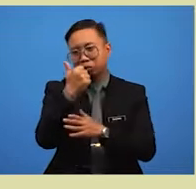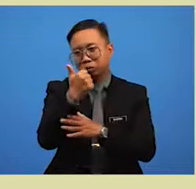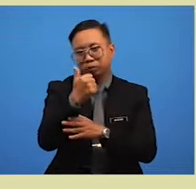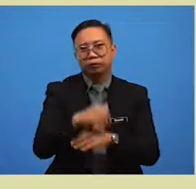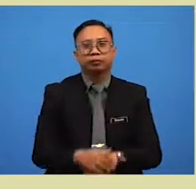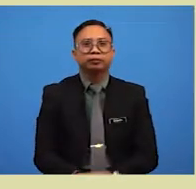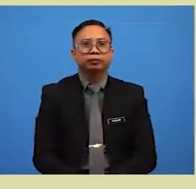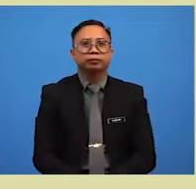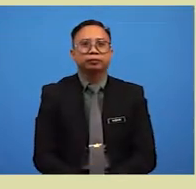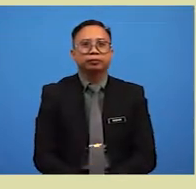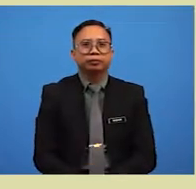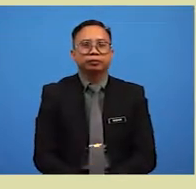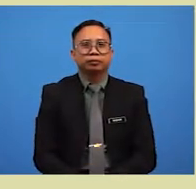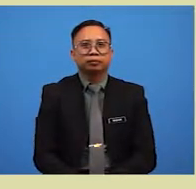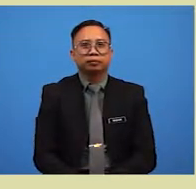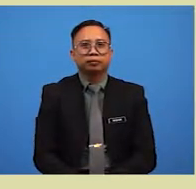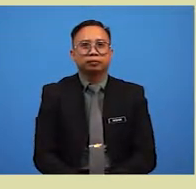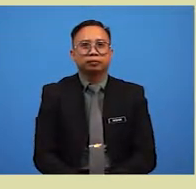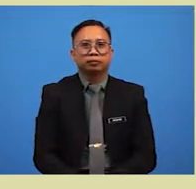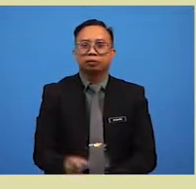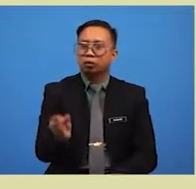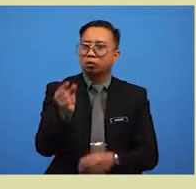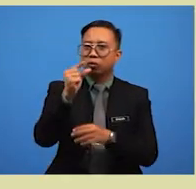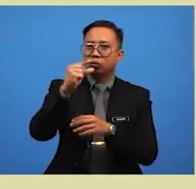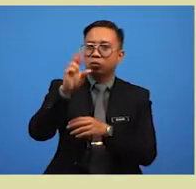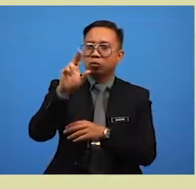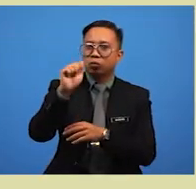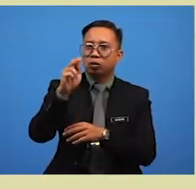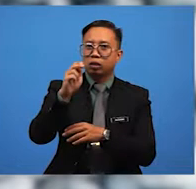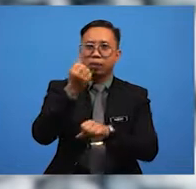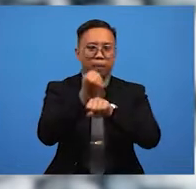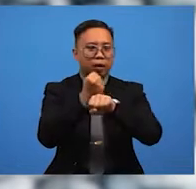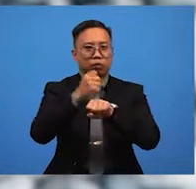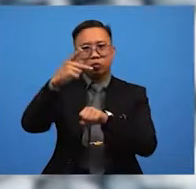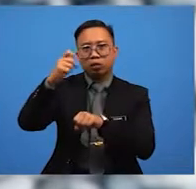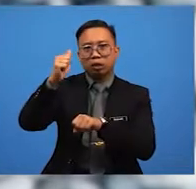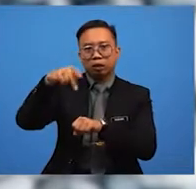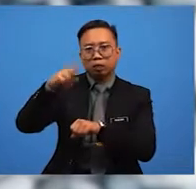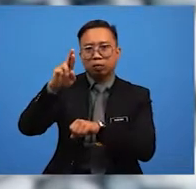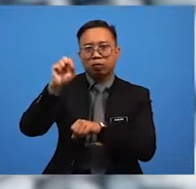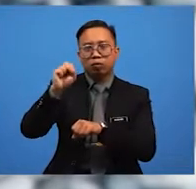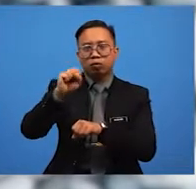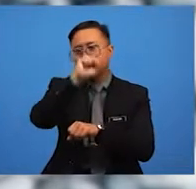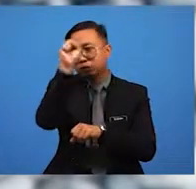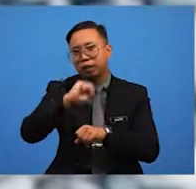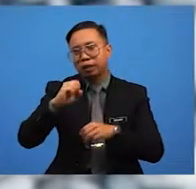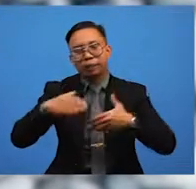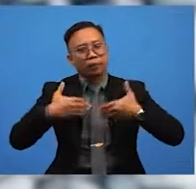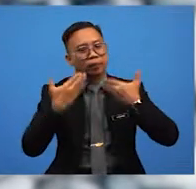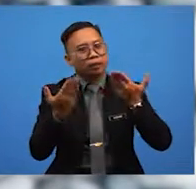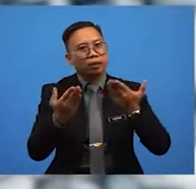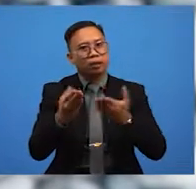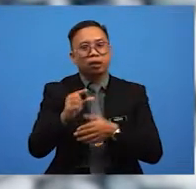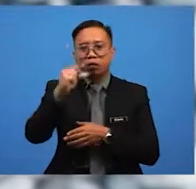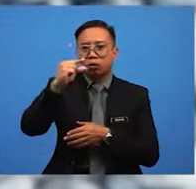Hebat, anak-anak murid cikgu. Gua Batu Kapur. Soalannya, bagaimana Gua Batu